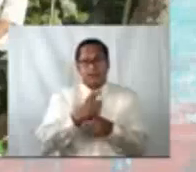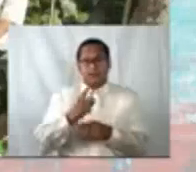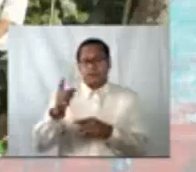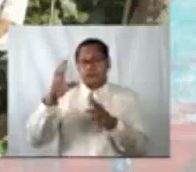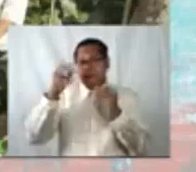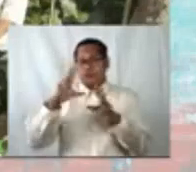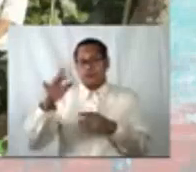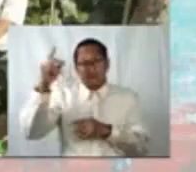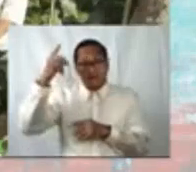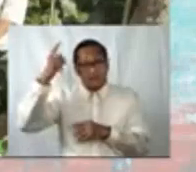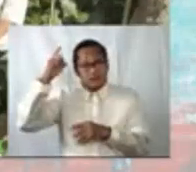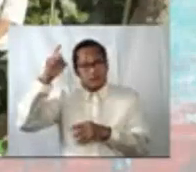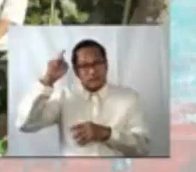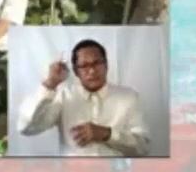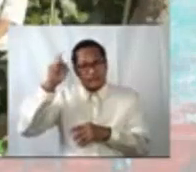Yung sinasabi ninyong...